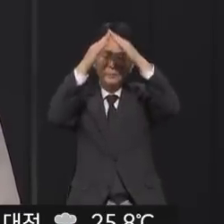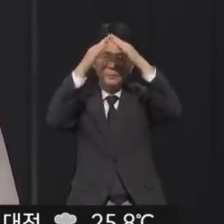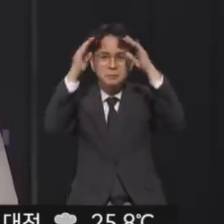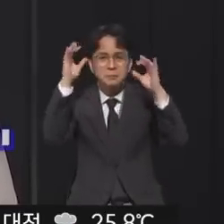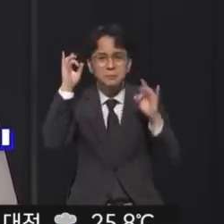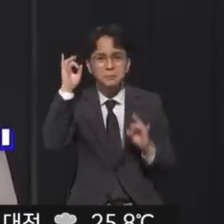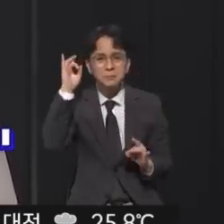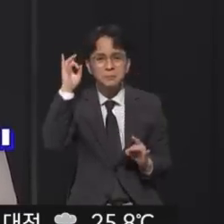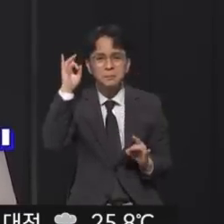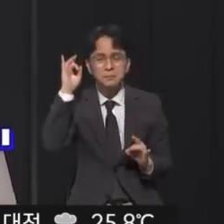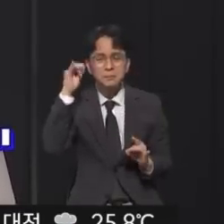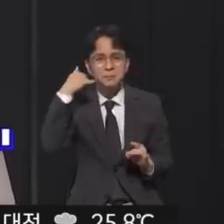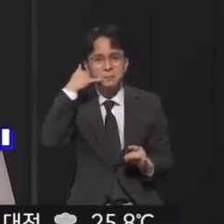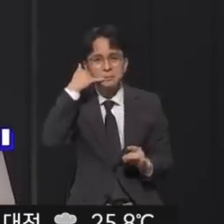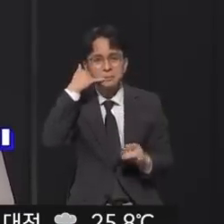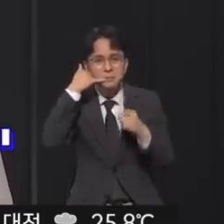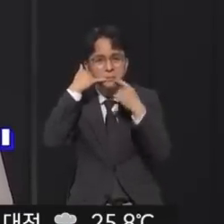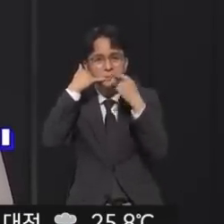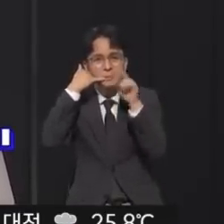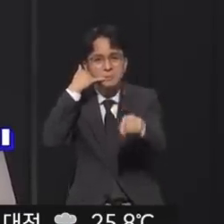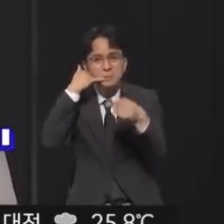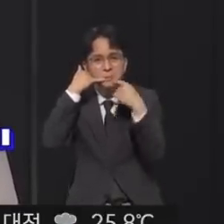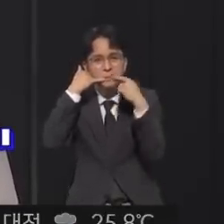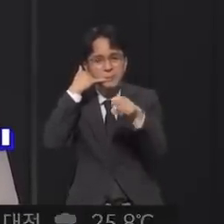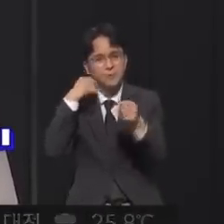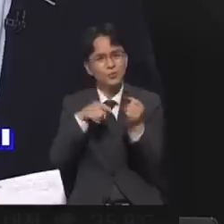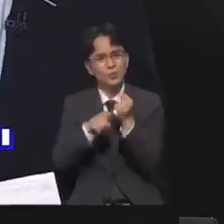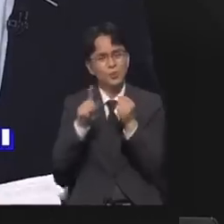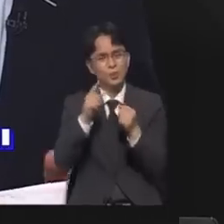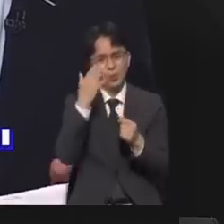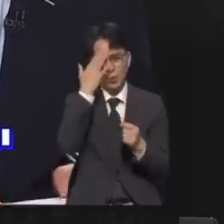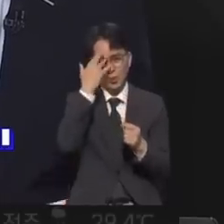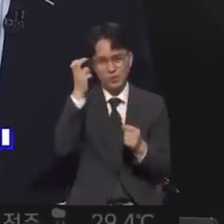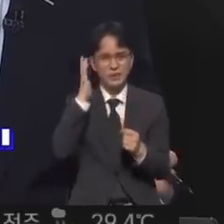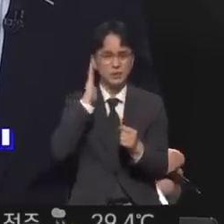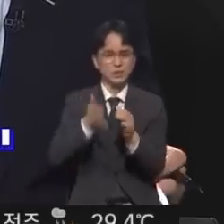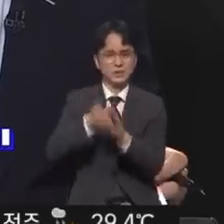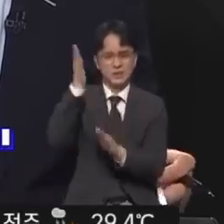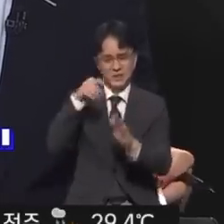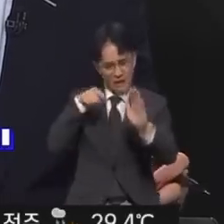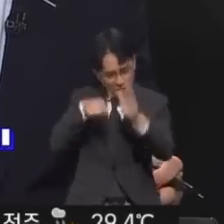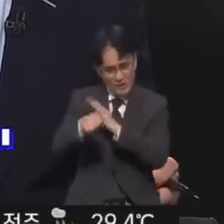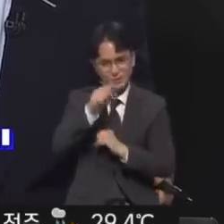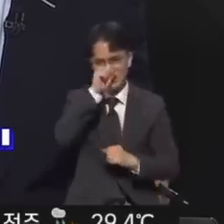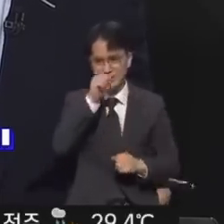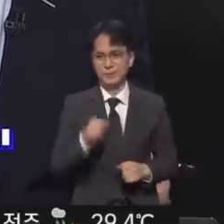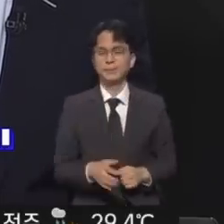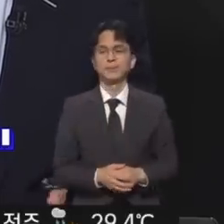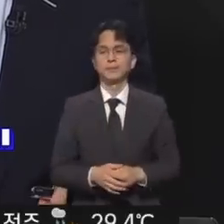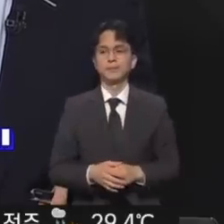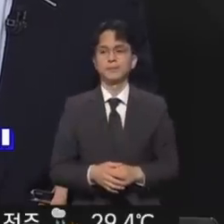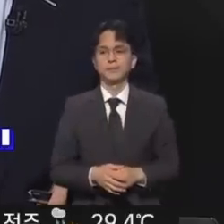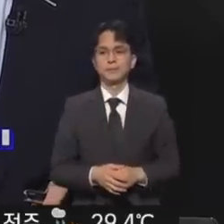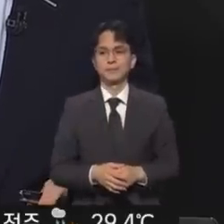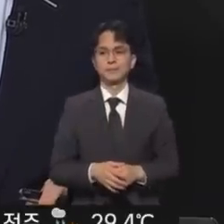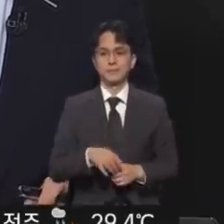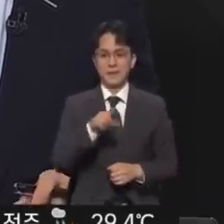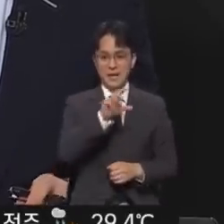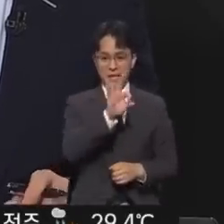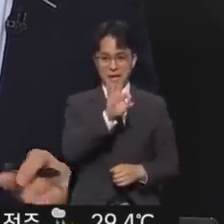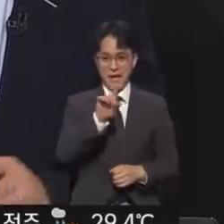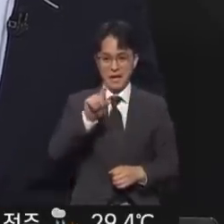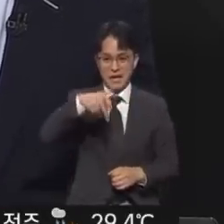않았나 라는 생각이 강하게 두 분이 제가 그 아크로비스타 원래 삼풍백화점 있던 자리 조 2 햄프 아파트 16도 아크로비스타